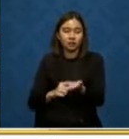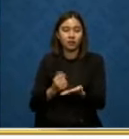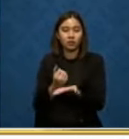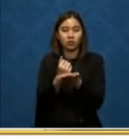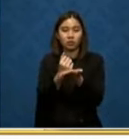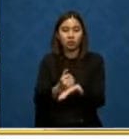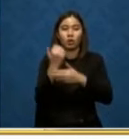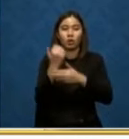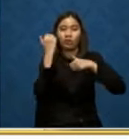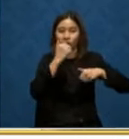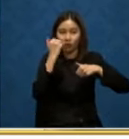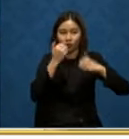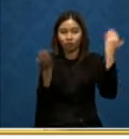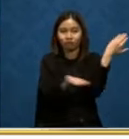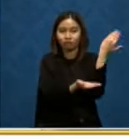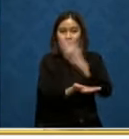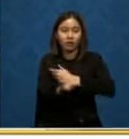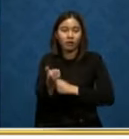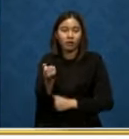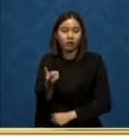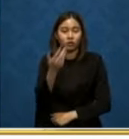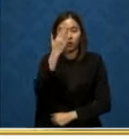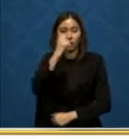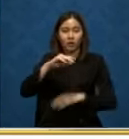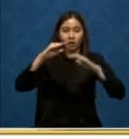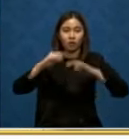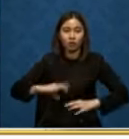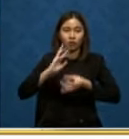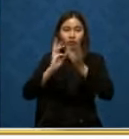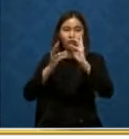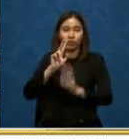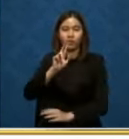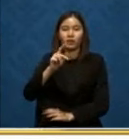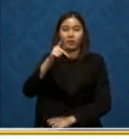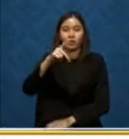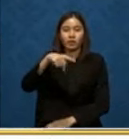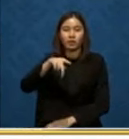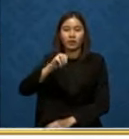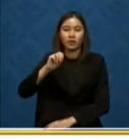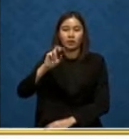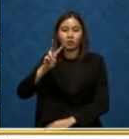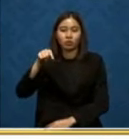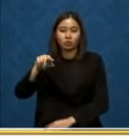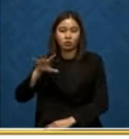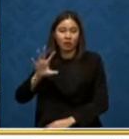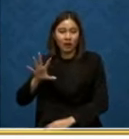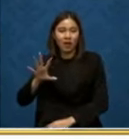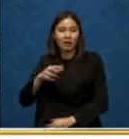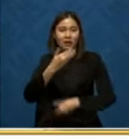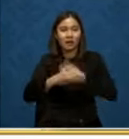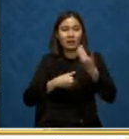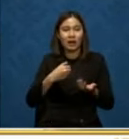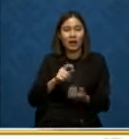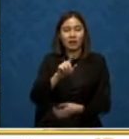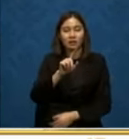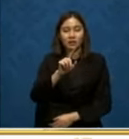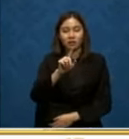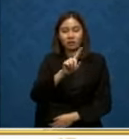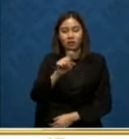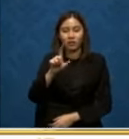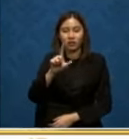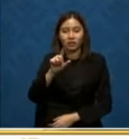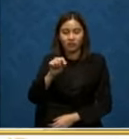เหลือชาวไร่อ้อยที่ตัดอ้อยสดเพื่อลดฝุ่น pm2.5ในอัตราตันละ 120บาทต่อมา 4องค์